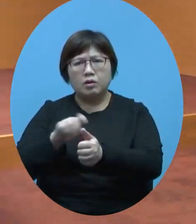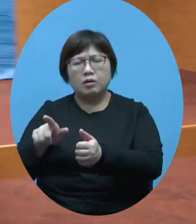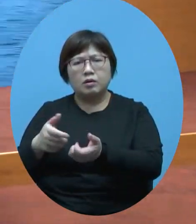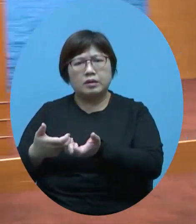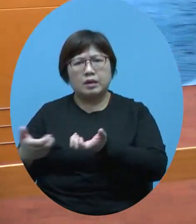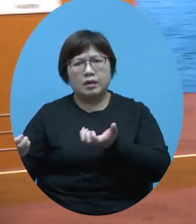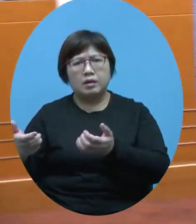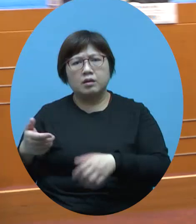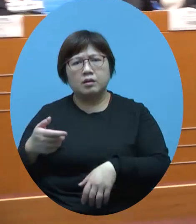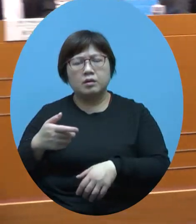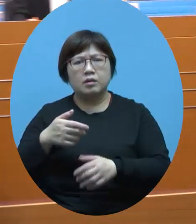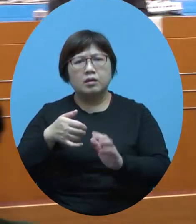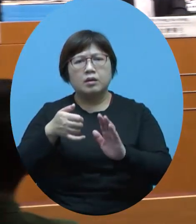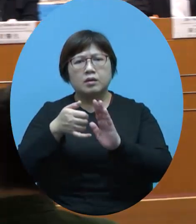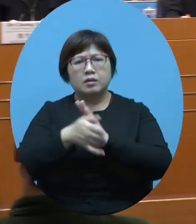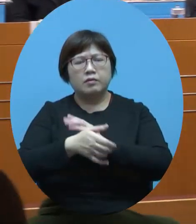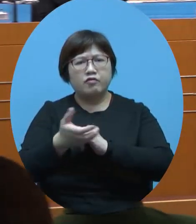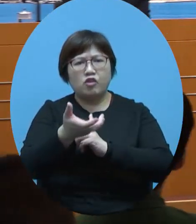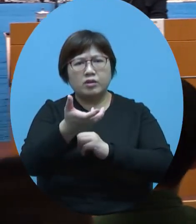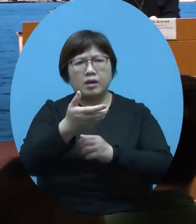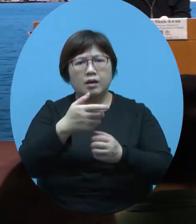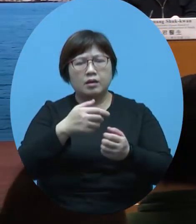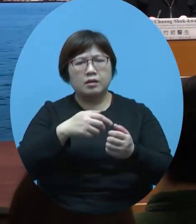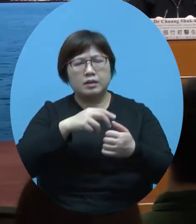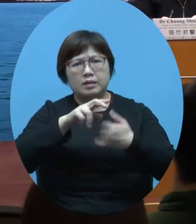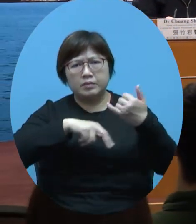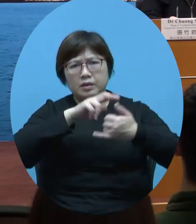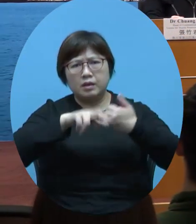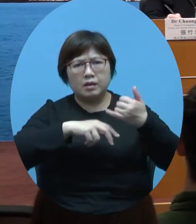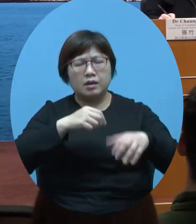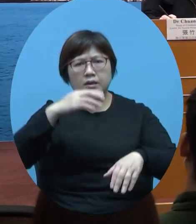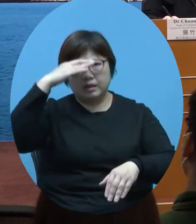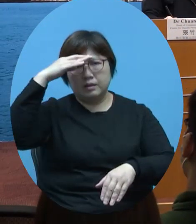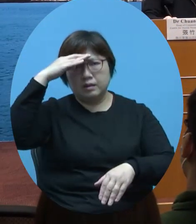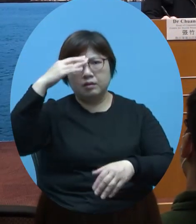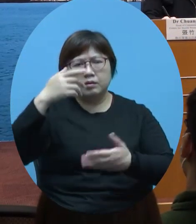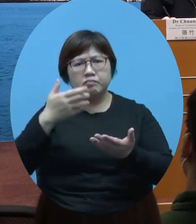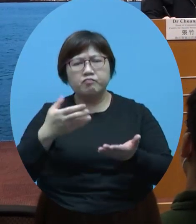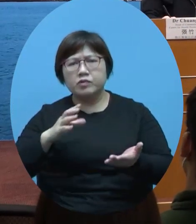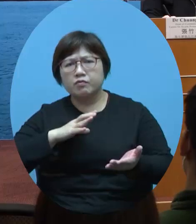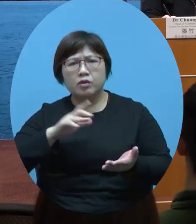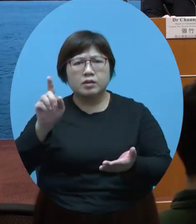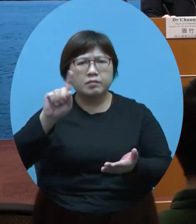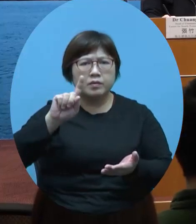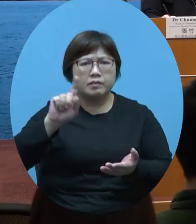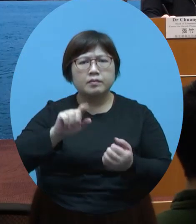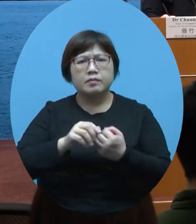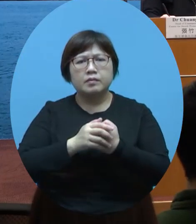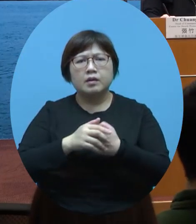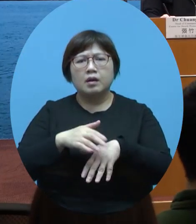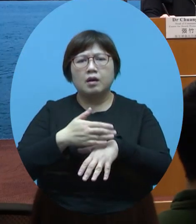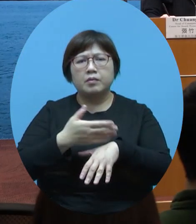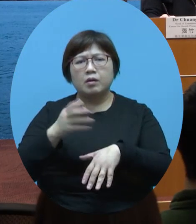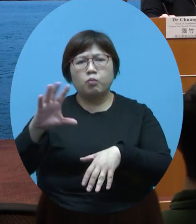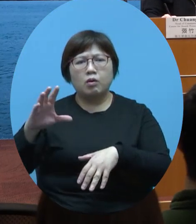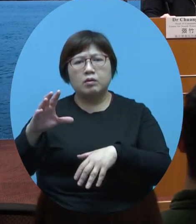埋入住咗駿陽村檢疫嗰班警員，咁暫時個檢測情況係點咧？咁同埋頭先黃醫生